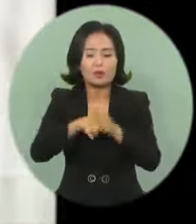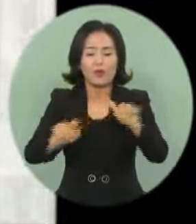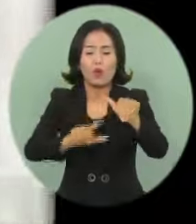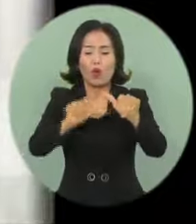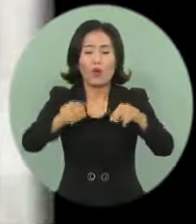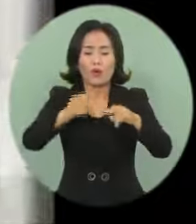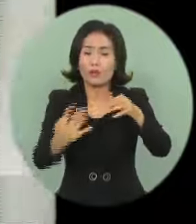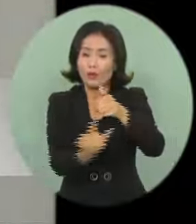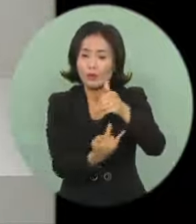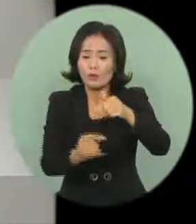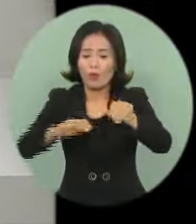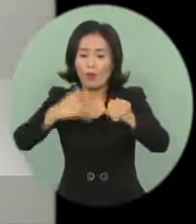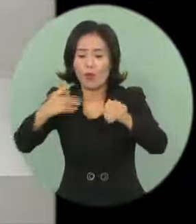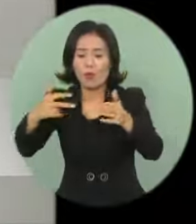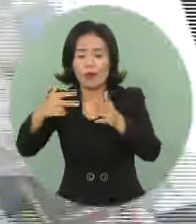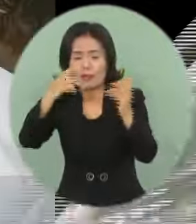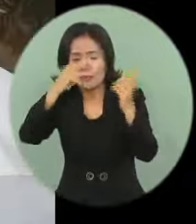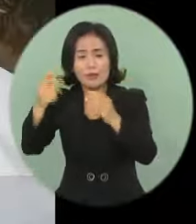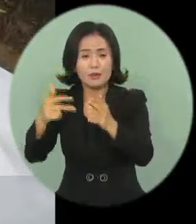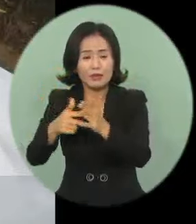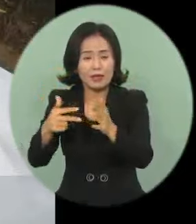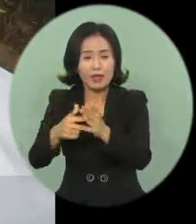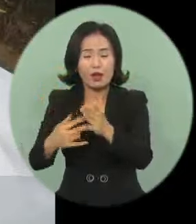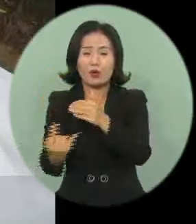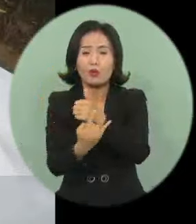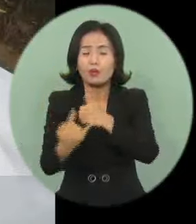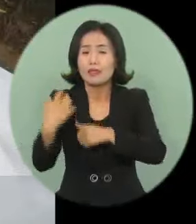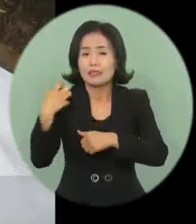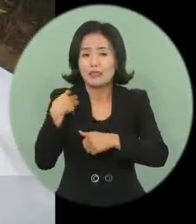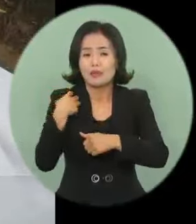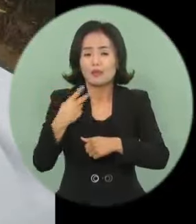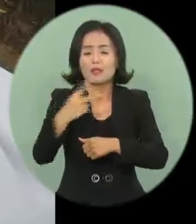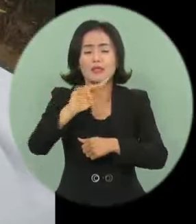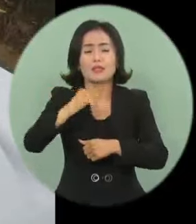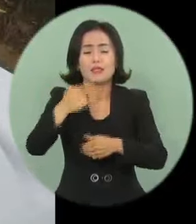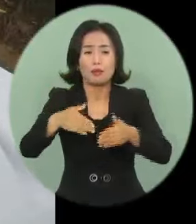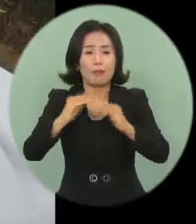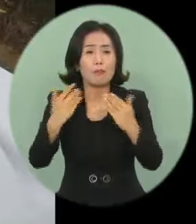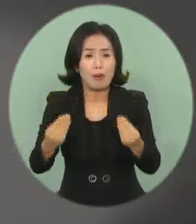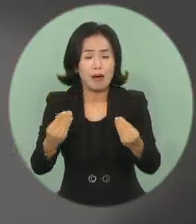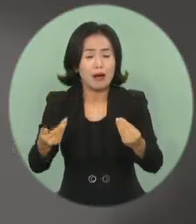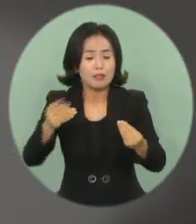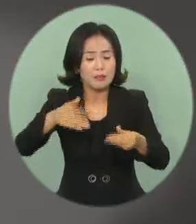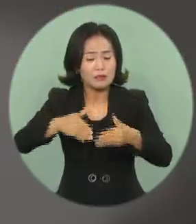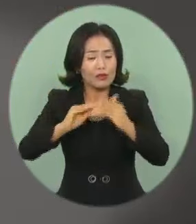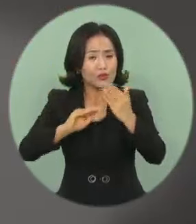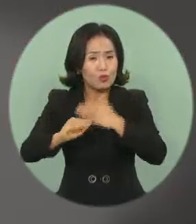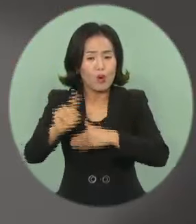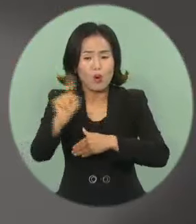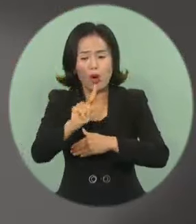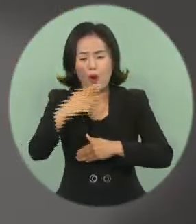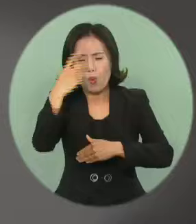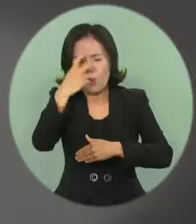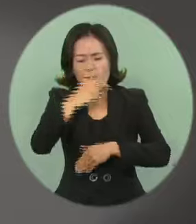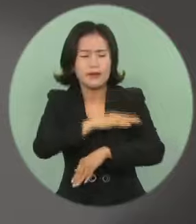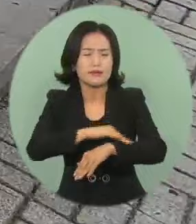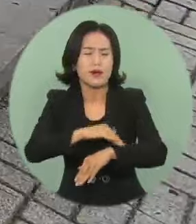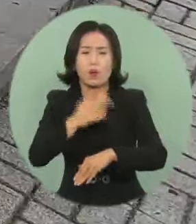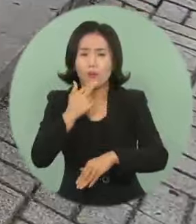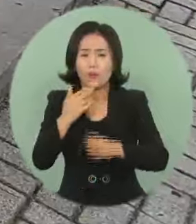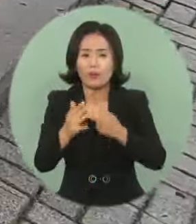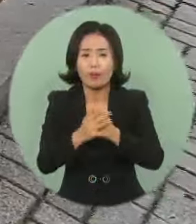걸상위원회와 5.18 기념재단 주관으로 지난 2018년 설치됐습니다. 하지만 설치 이후 이렇다 할 관리를 받지